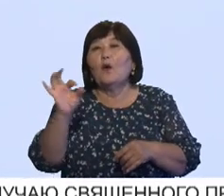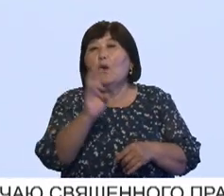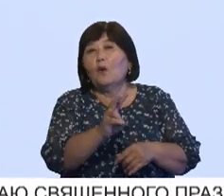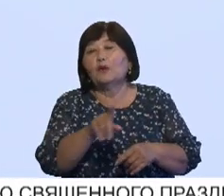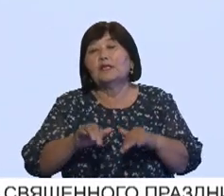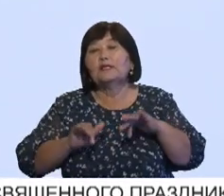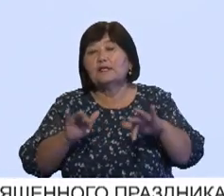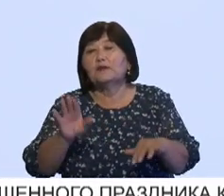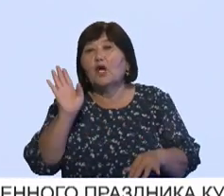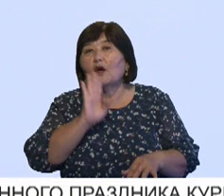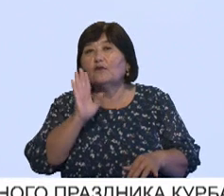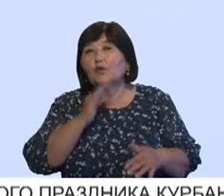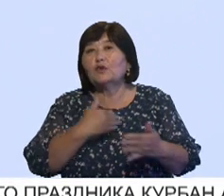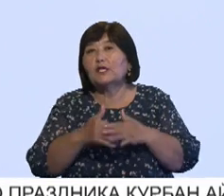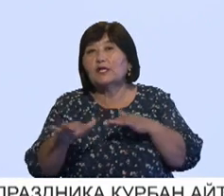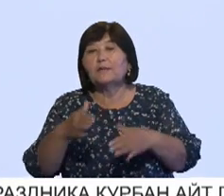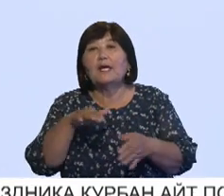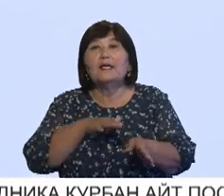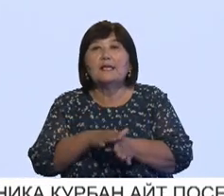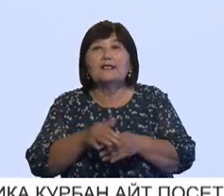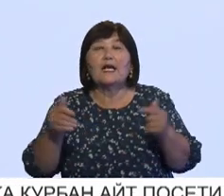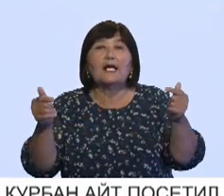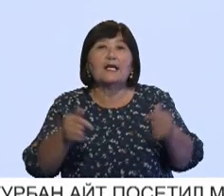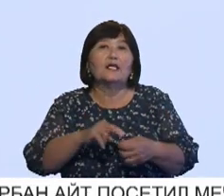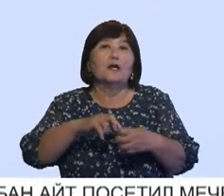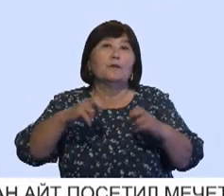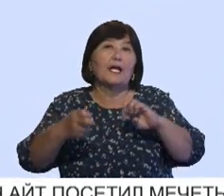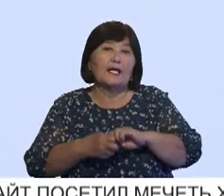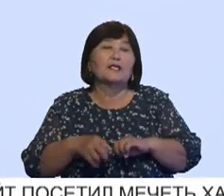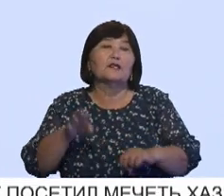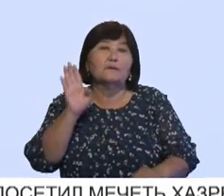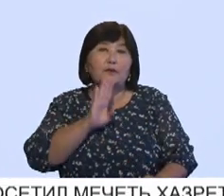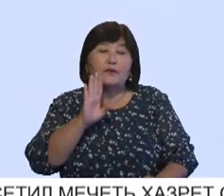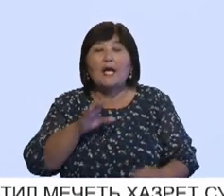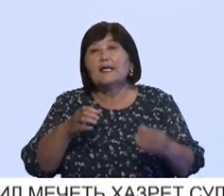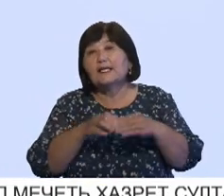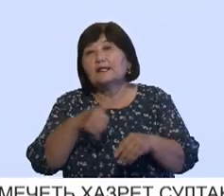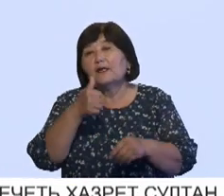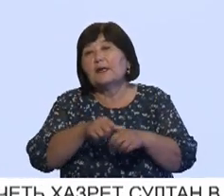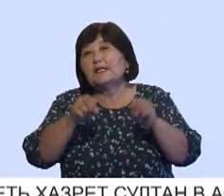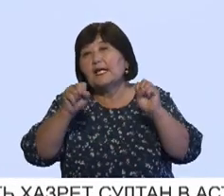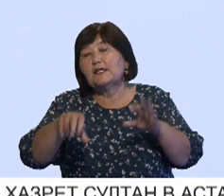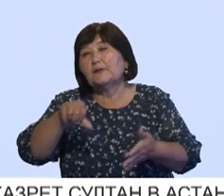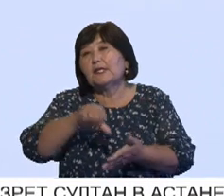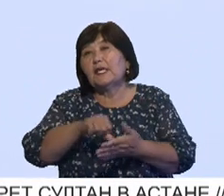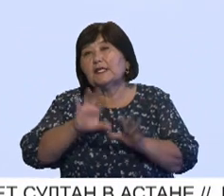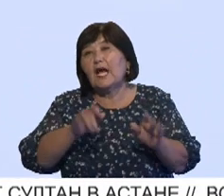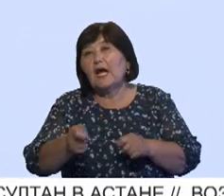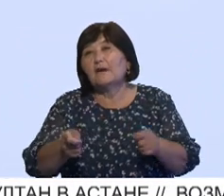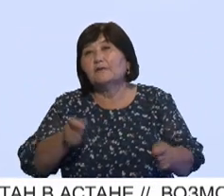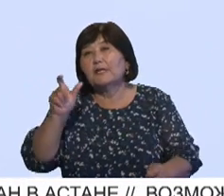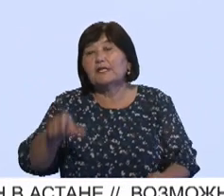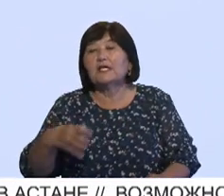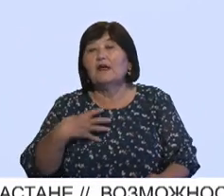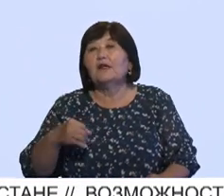целью продвижения водных инициатив и реализации конкретных проектов по воде. В связи с этим делегация во главе со специальным представителем президента